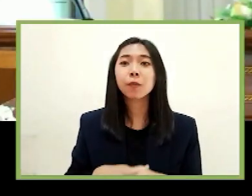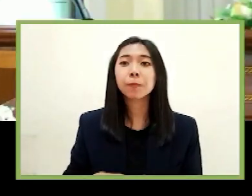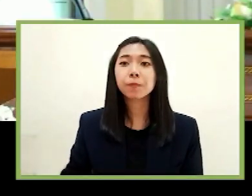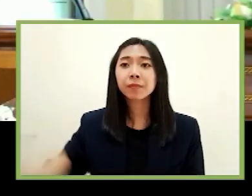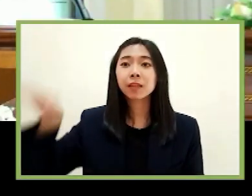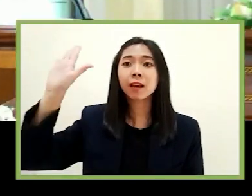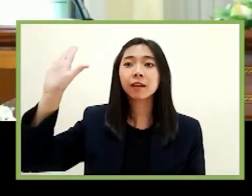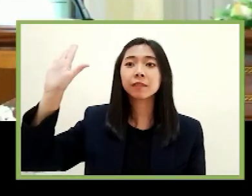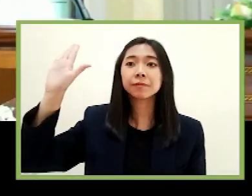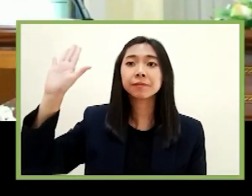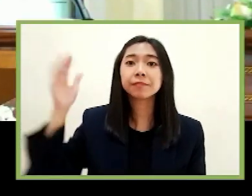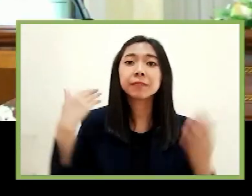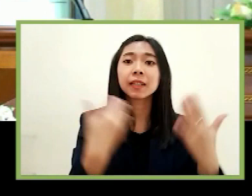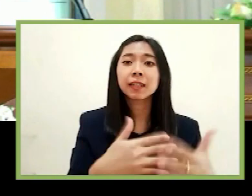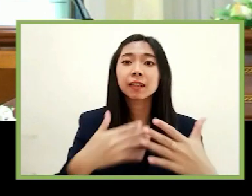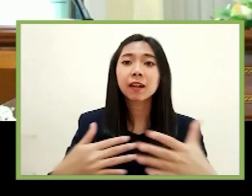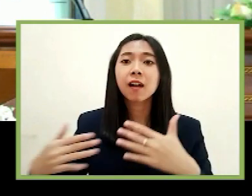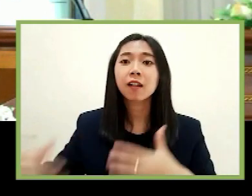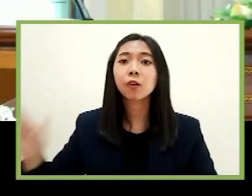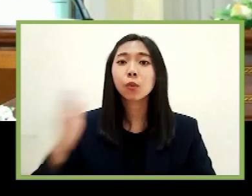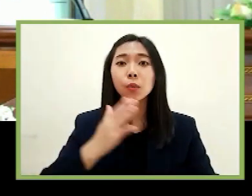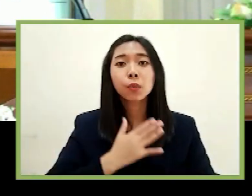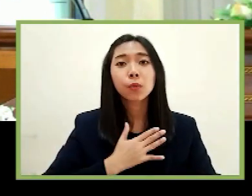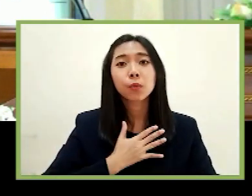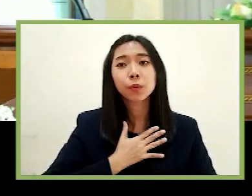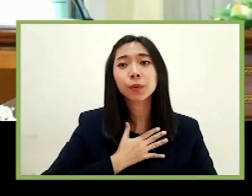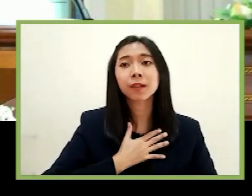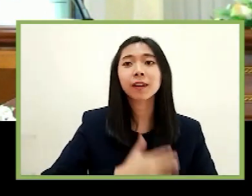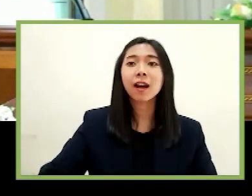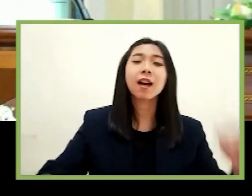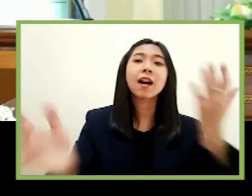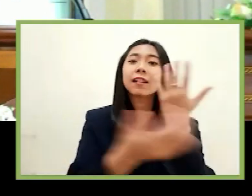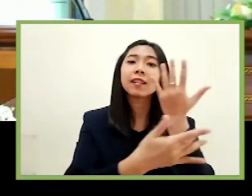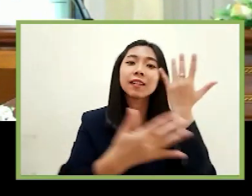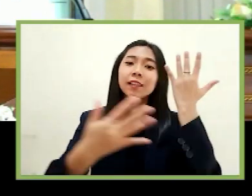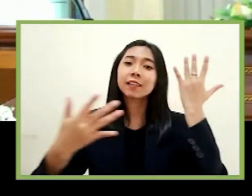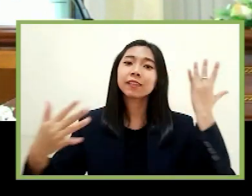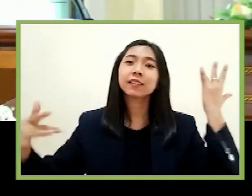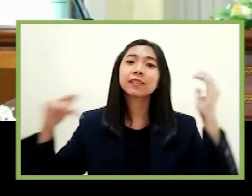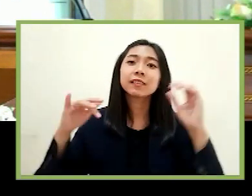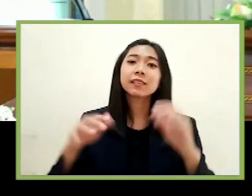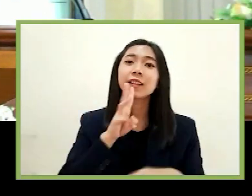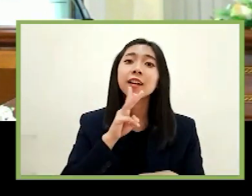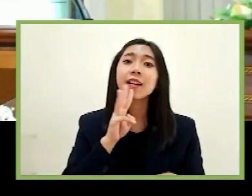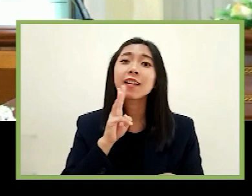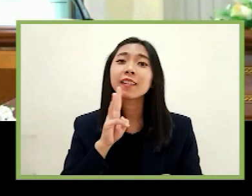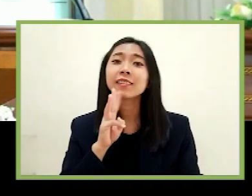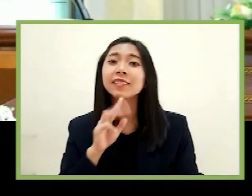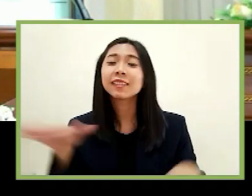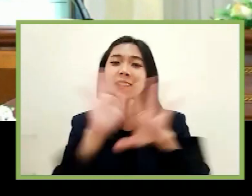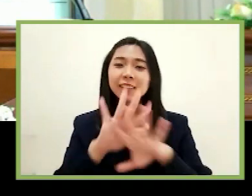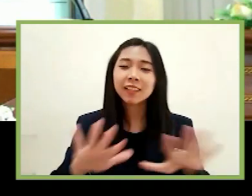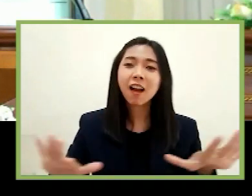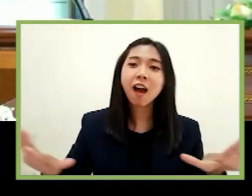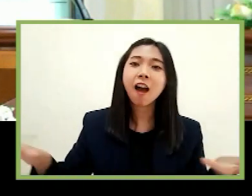yang rezekimu terhenti ingin tenang dan